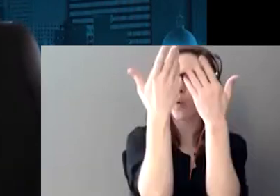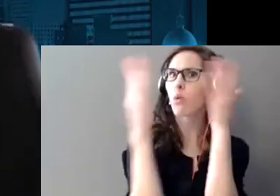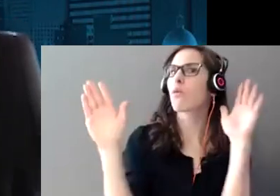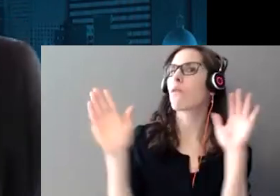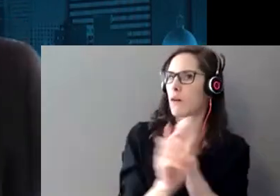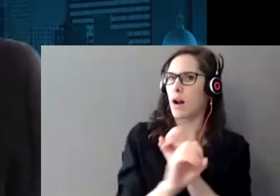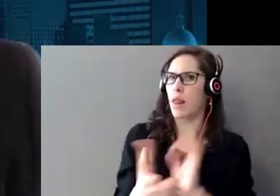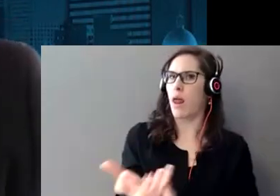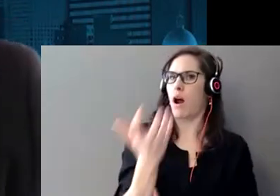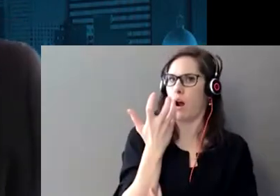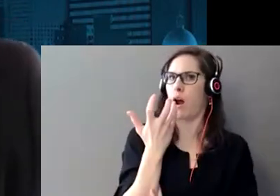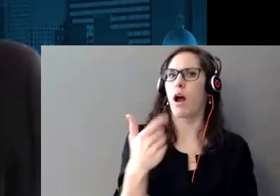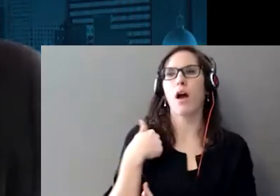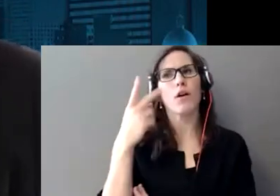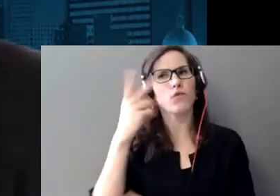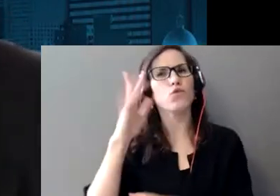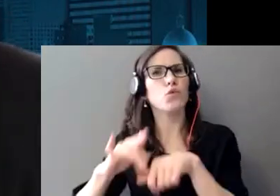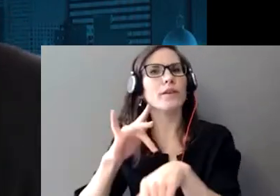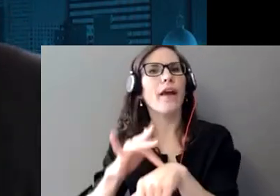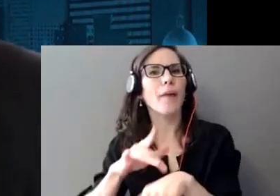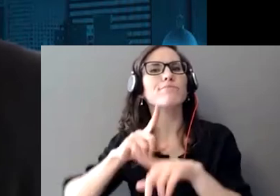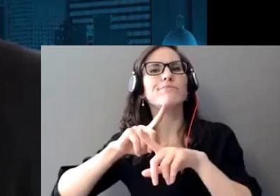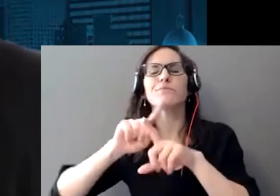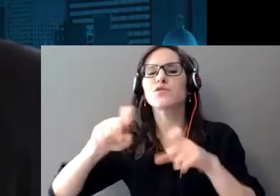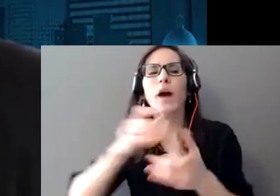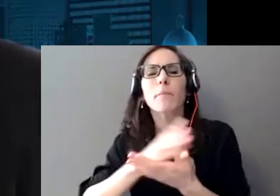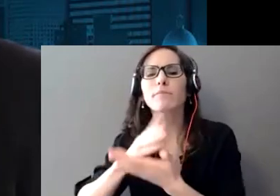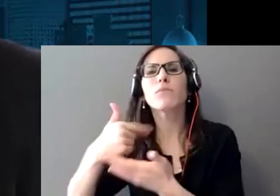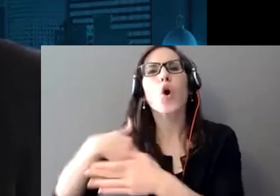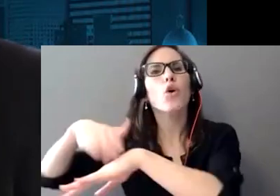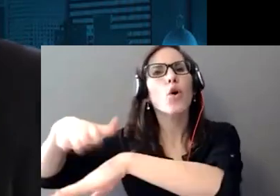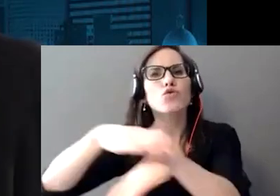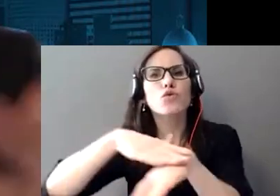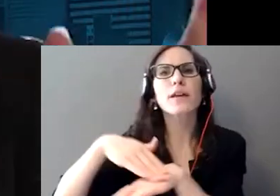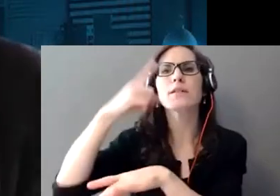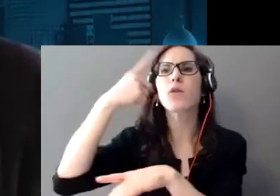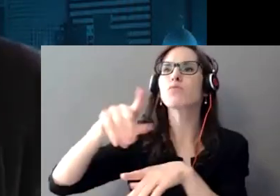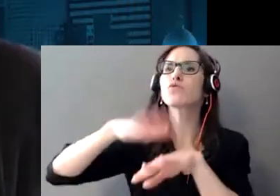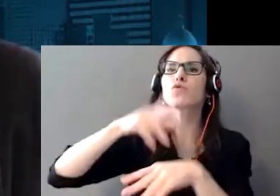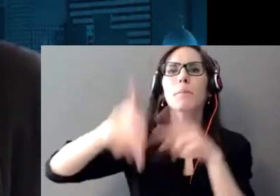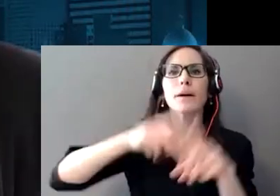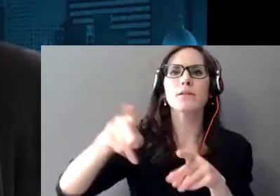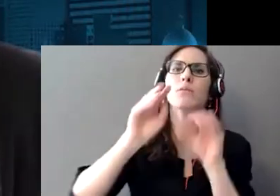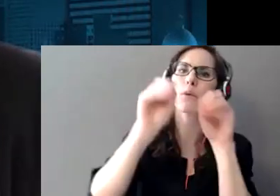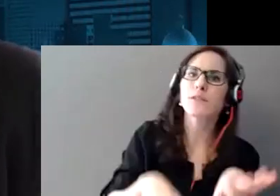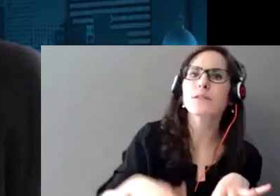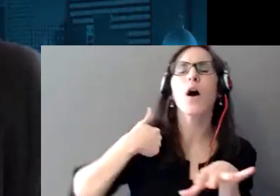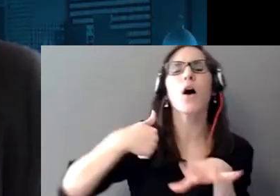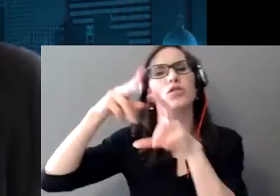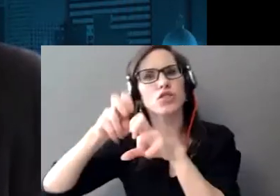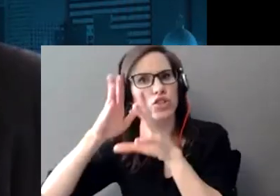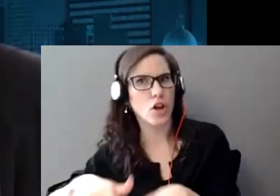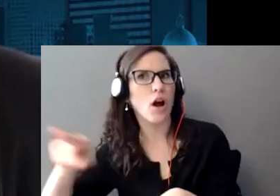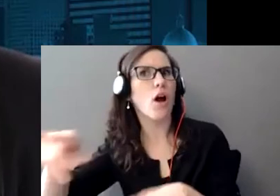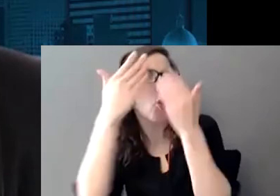différentes vagues de consultations notamment des personnes enseignantes et chercheuses donc une ouverture des mentalités à la diversité qui